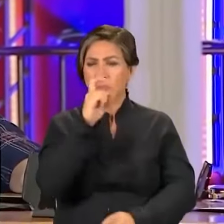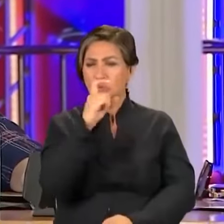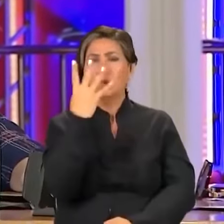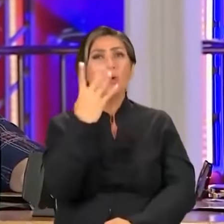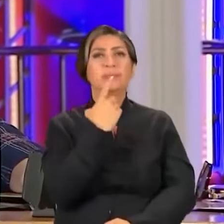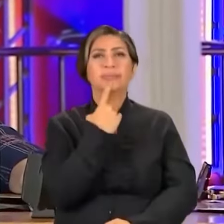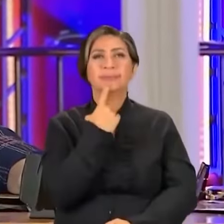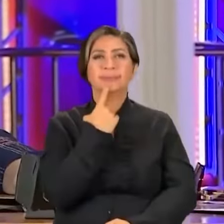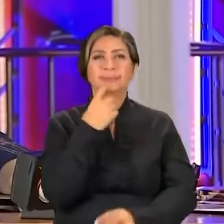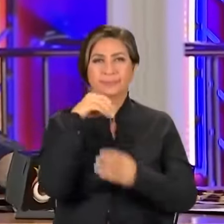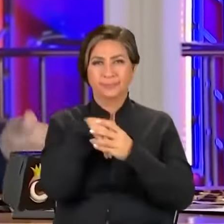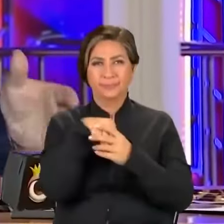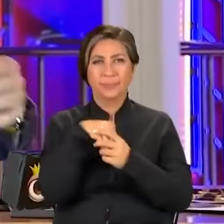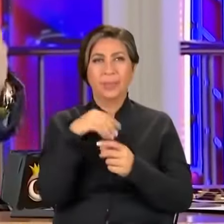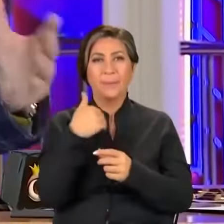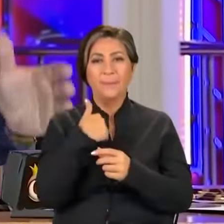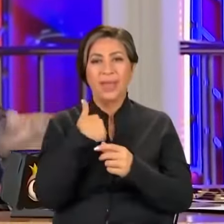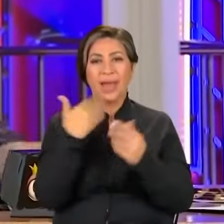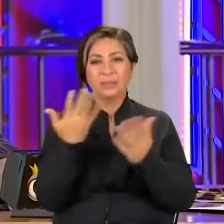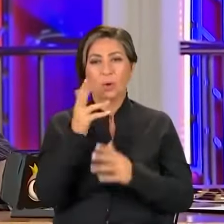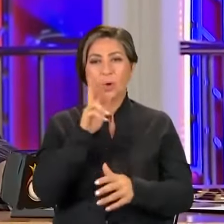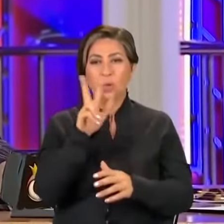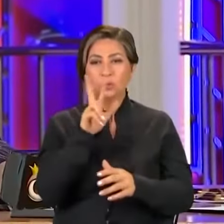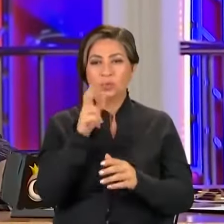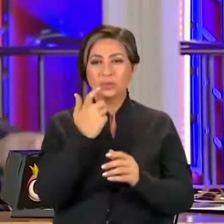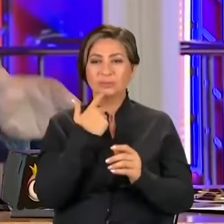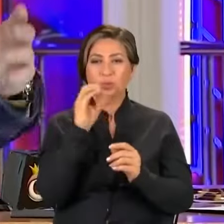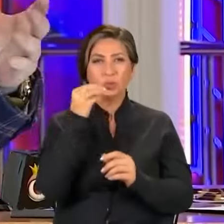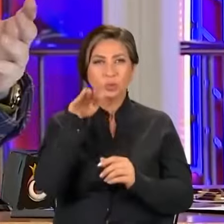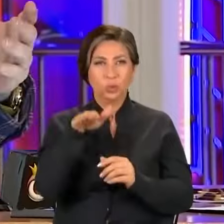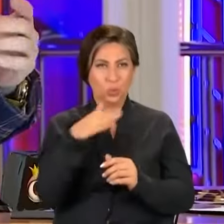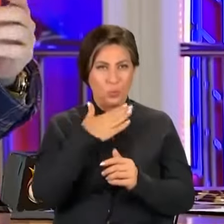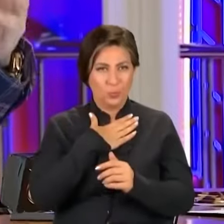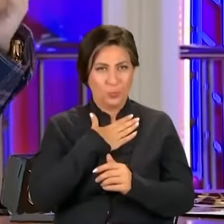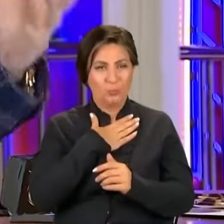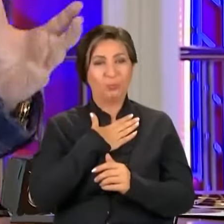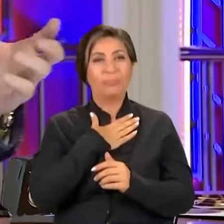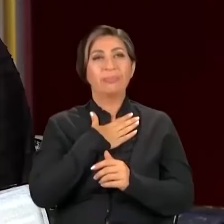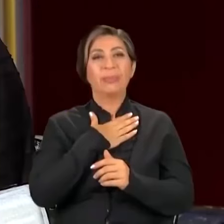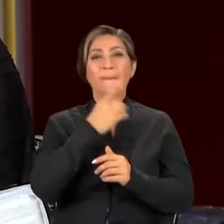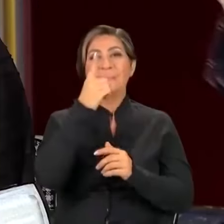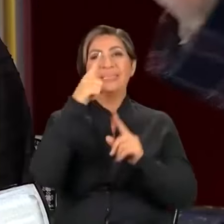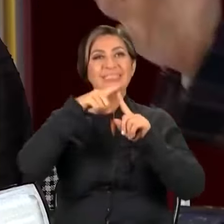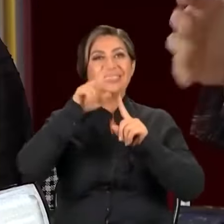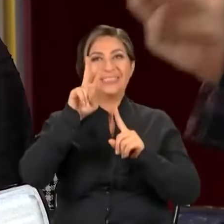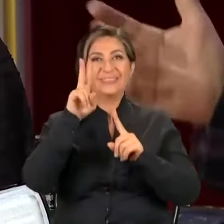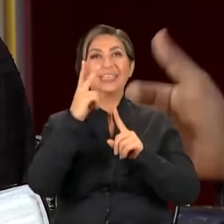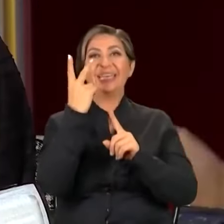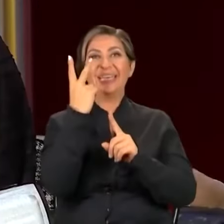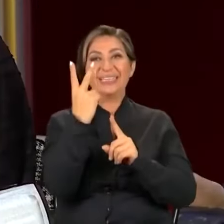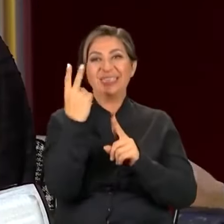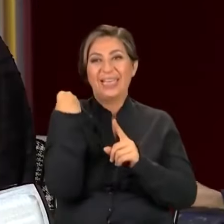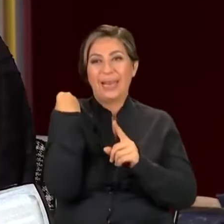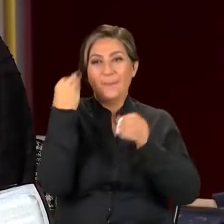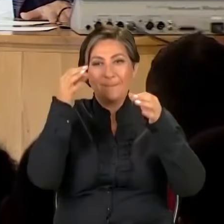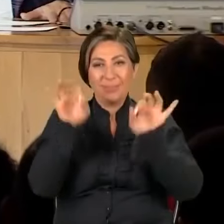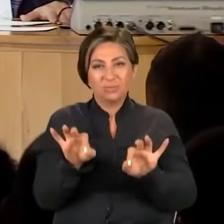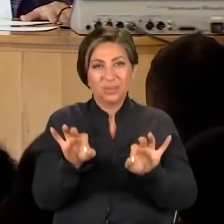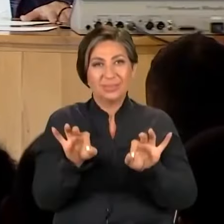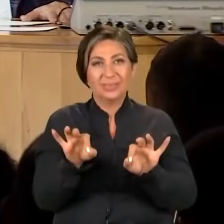94 senesinde ben artık 30'larını süren bir çocuğum ve bir kanalın ikinci yeni başlattığı